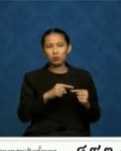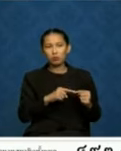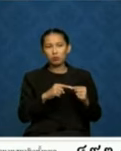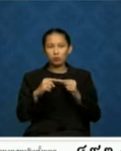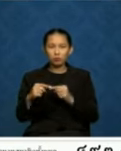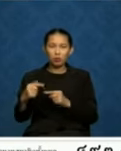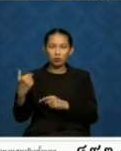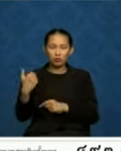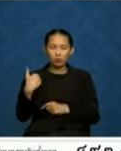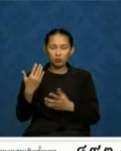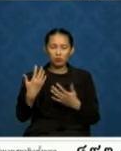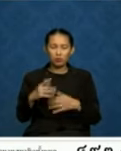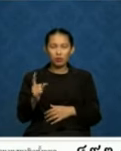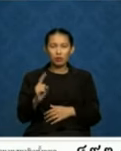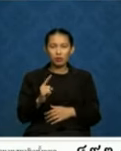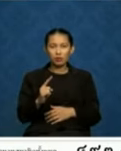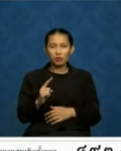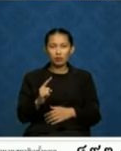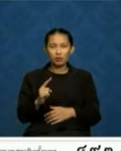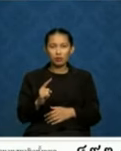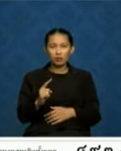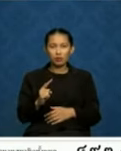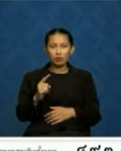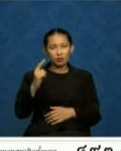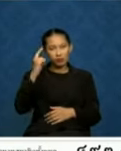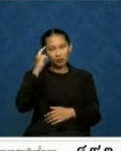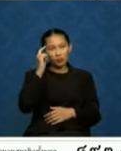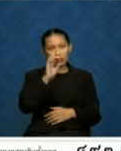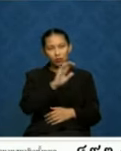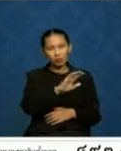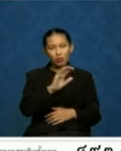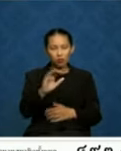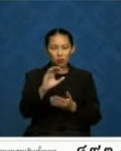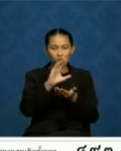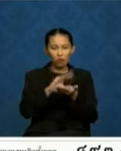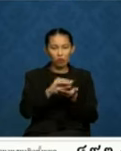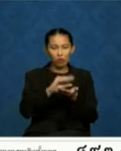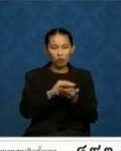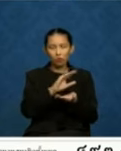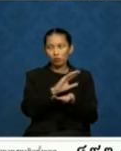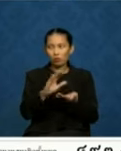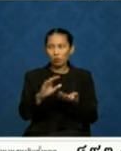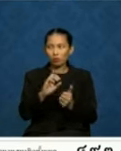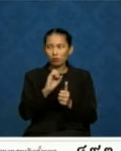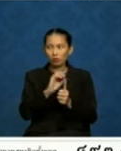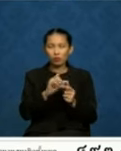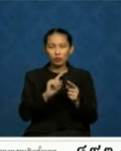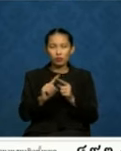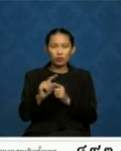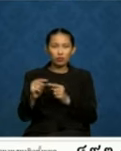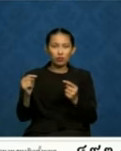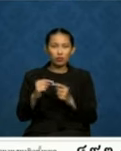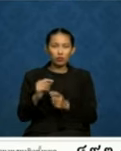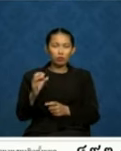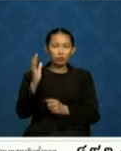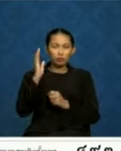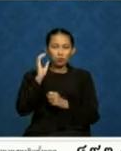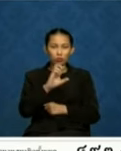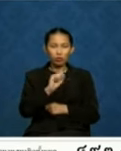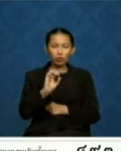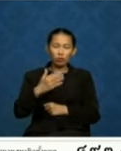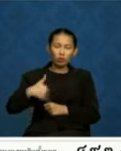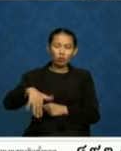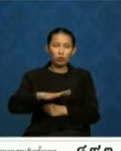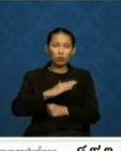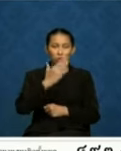นะครับแล้วก็จะได้นำเอาความเห็นแล้วก็ข้อมูลและข้อเสนอแนะจากท่านสมาชิกทุกท่านนะครับ